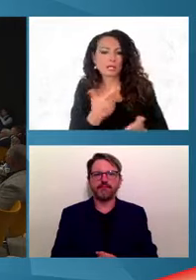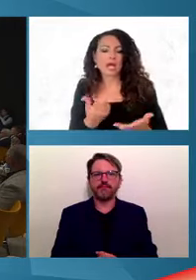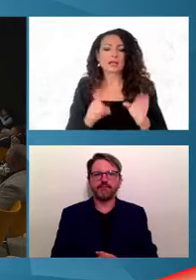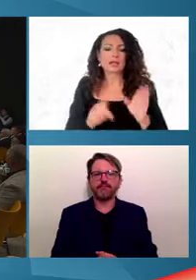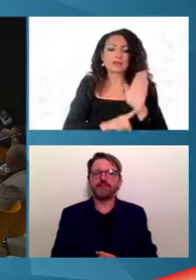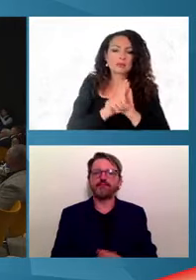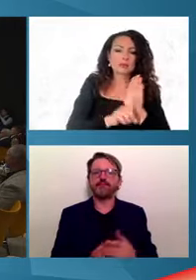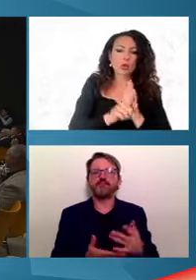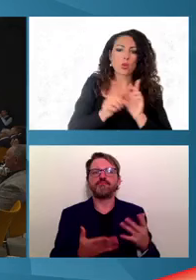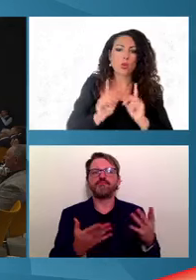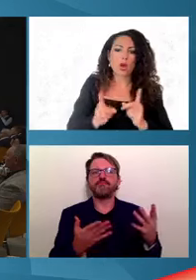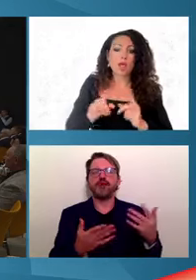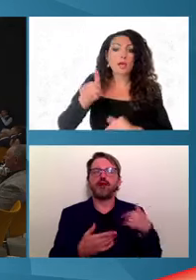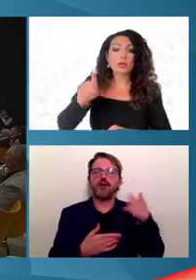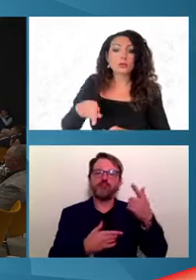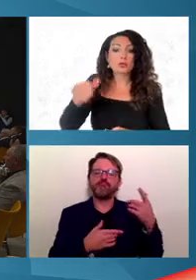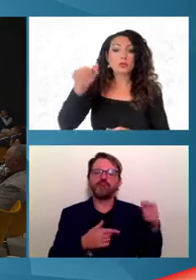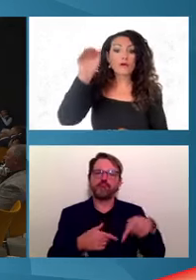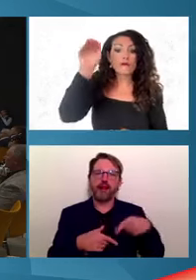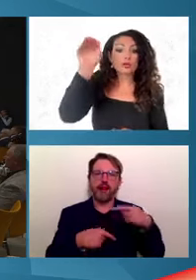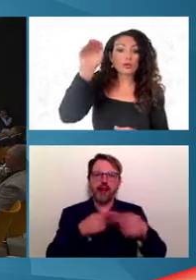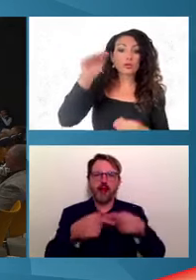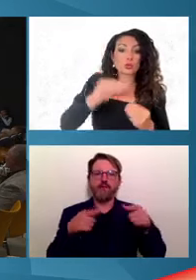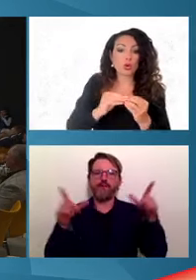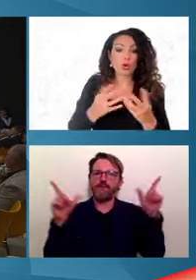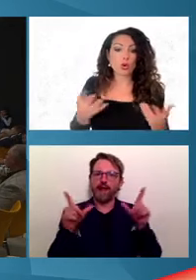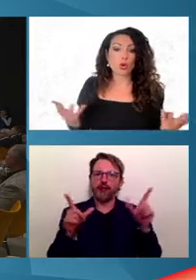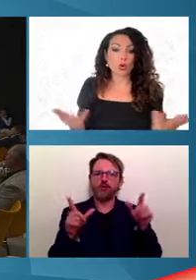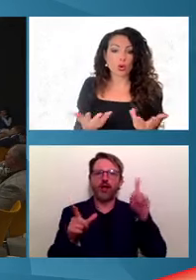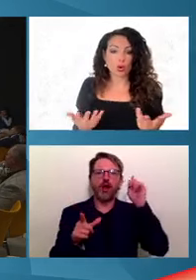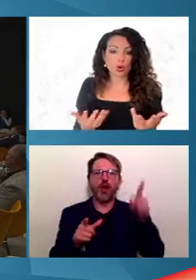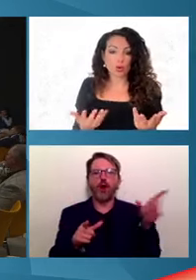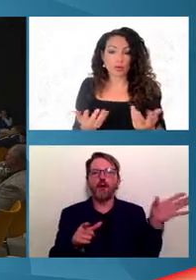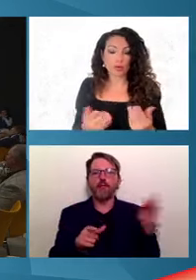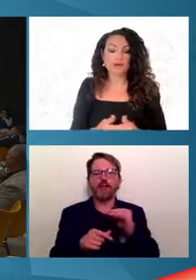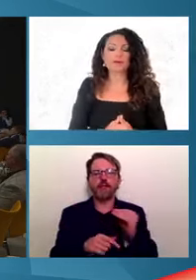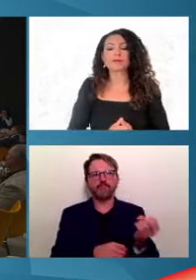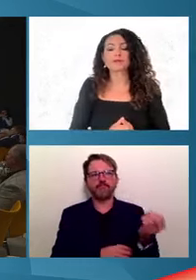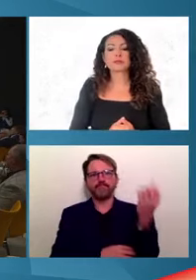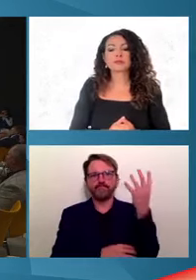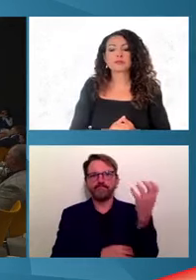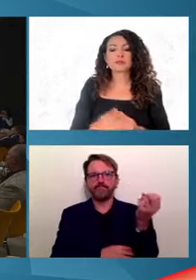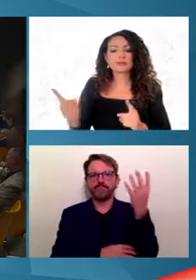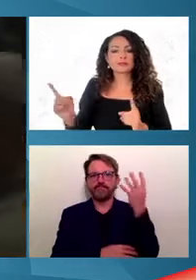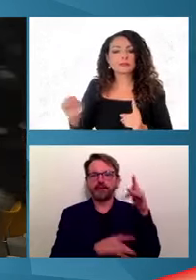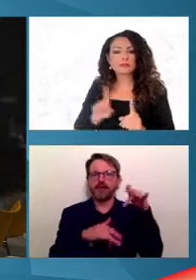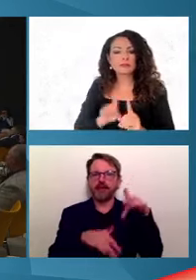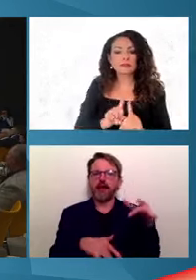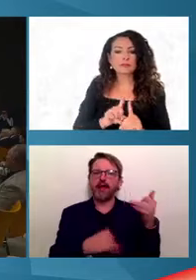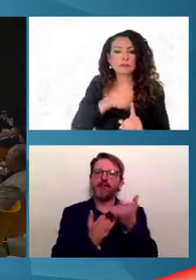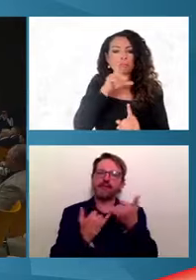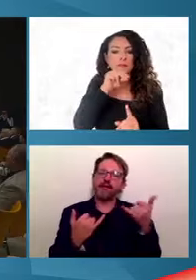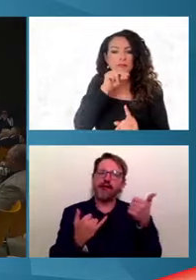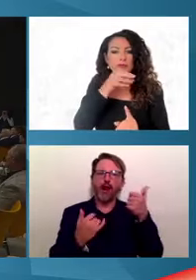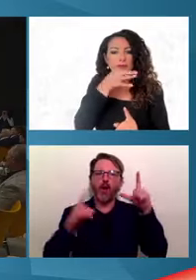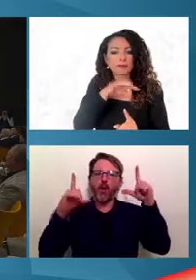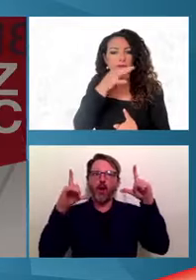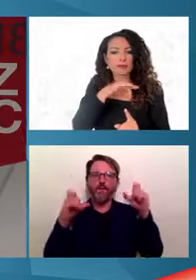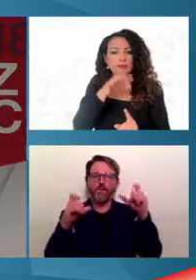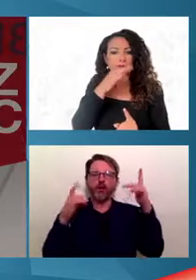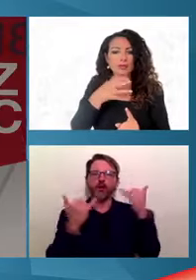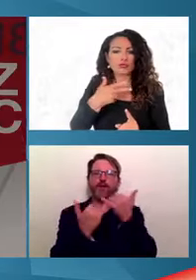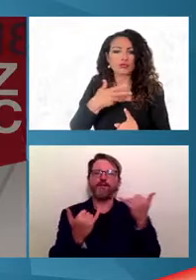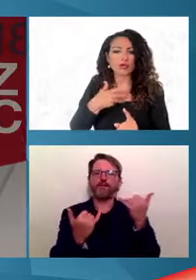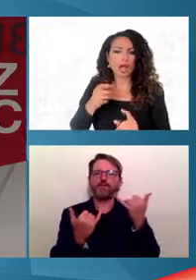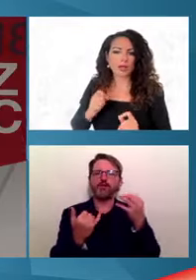der Veranstaltung auch grafisch festhalten und somit eine Fotografie dieser Standortbestimmung, wollen wir sie